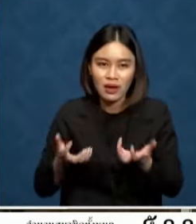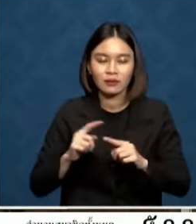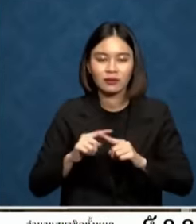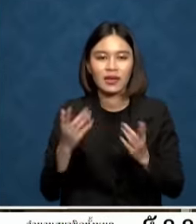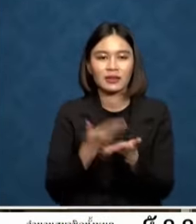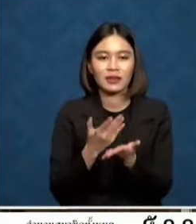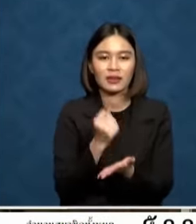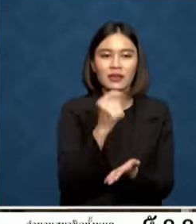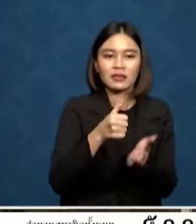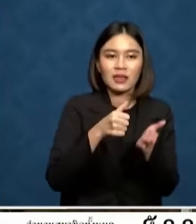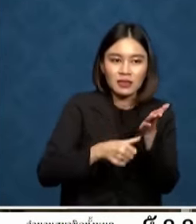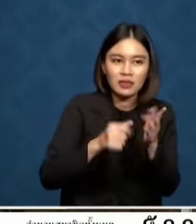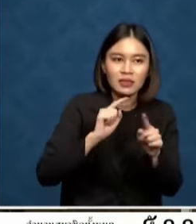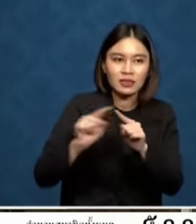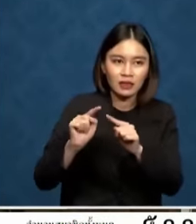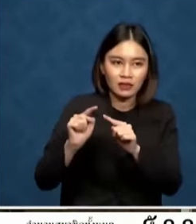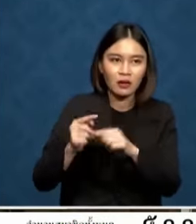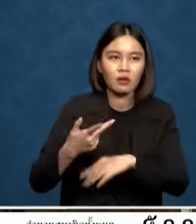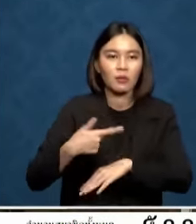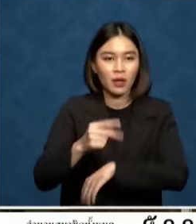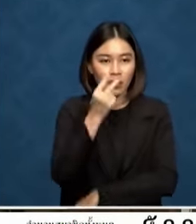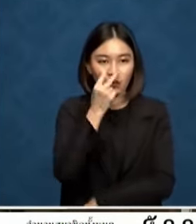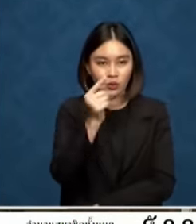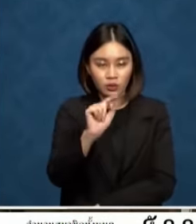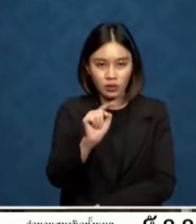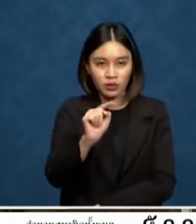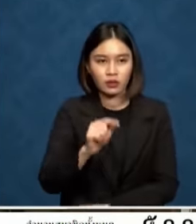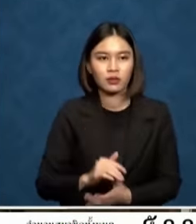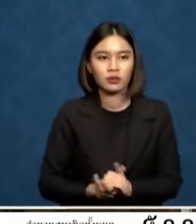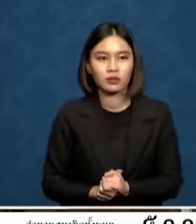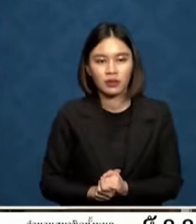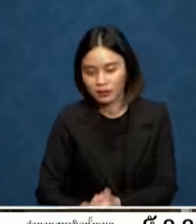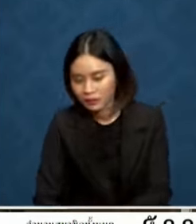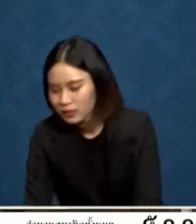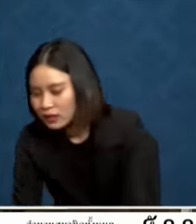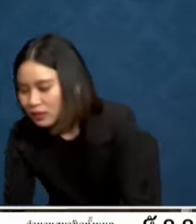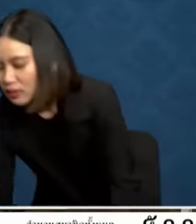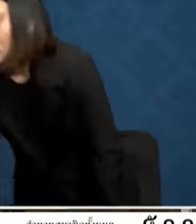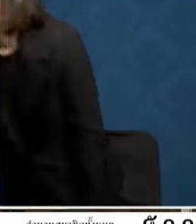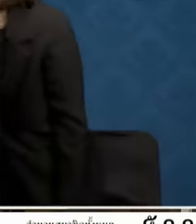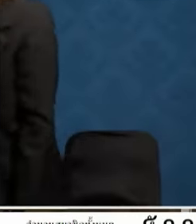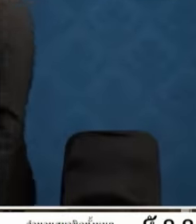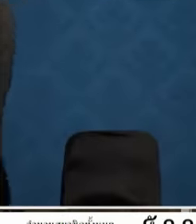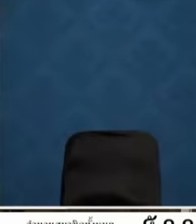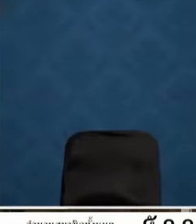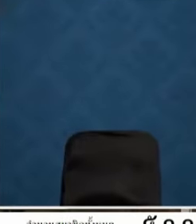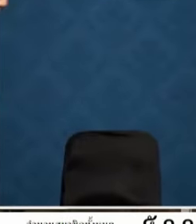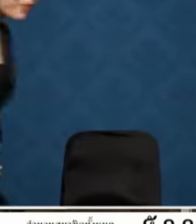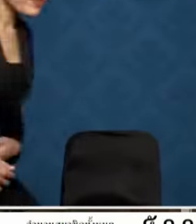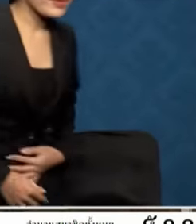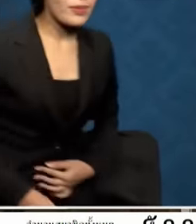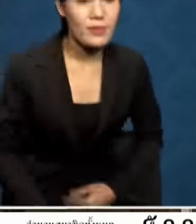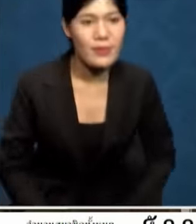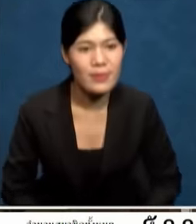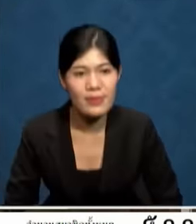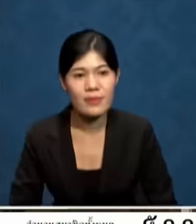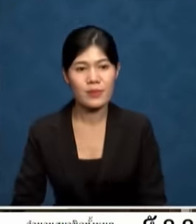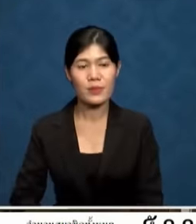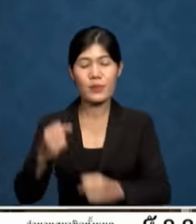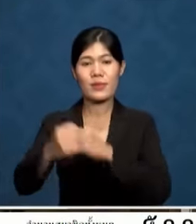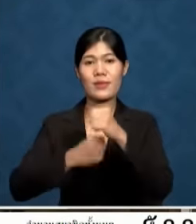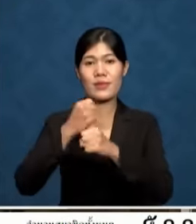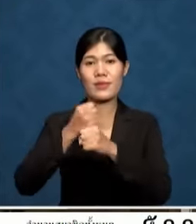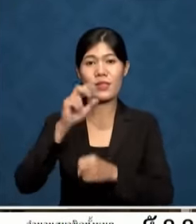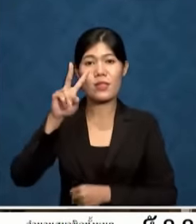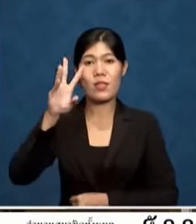หนี้ท่านนายกมาเ่อท่านประธานดูสิครับปี 68ก่อหนี้ 2ล้านล้านปี